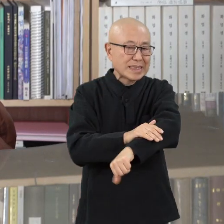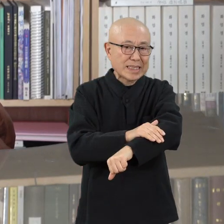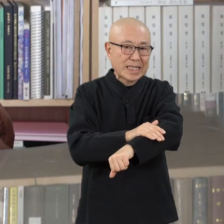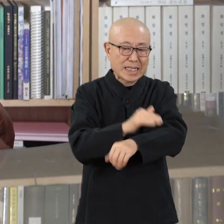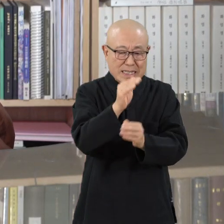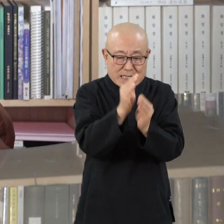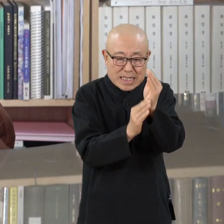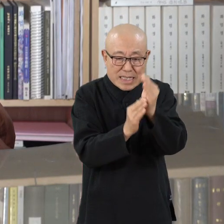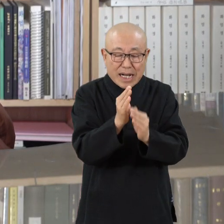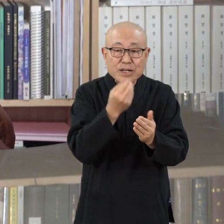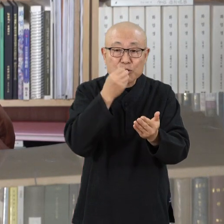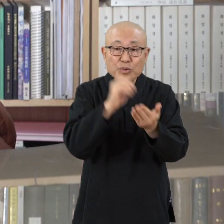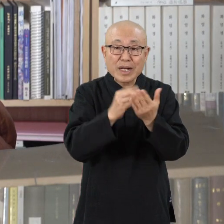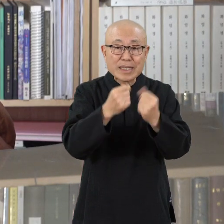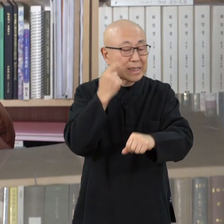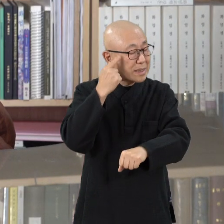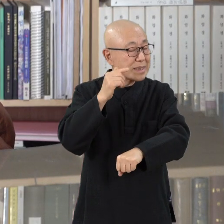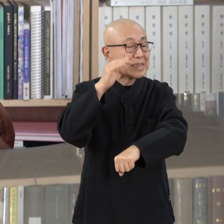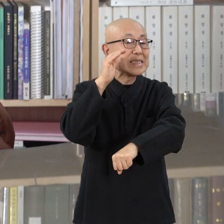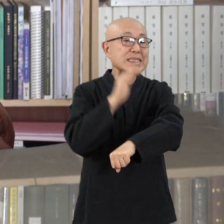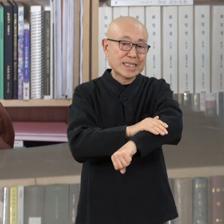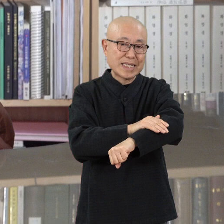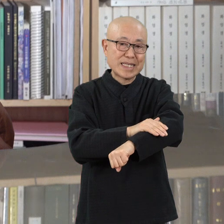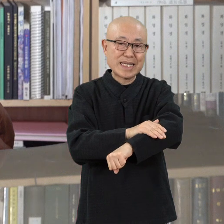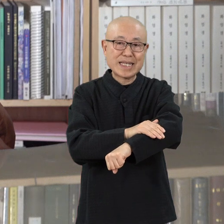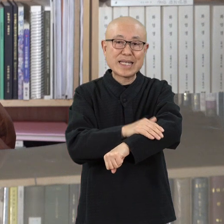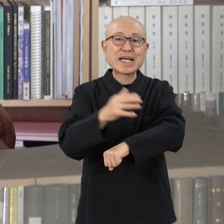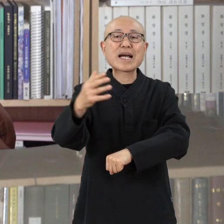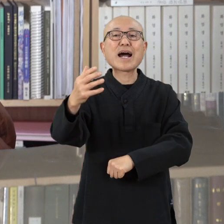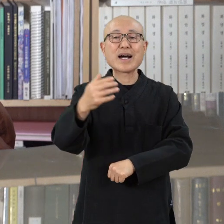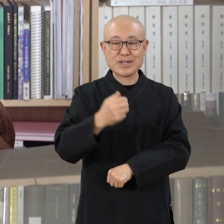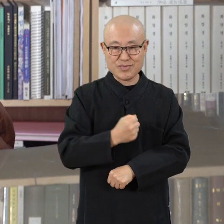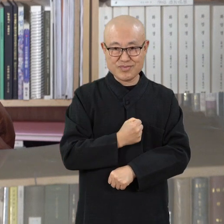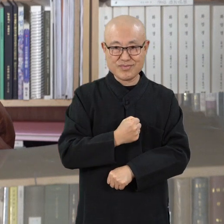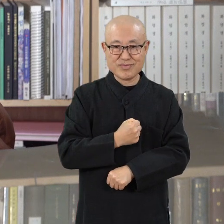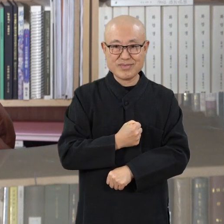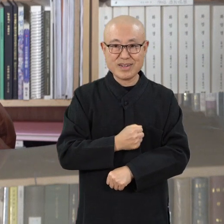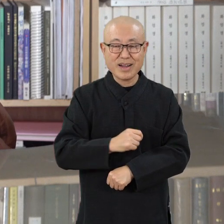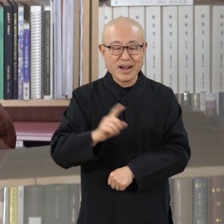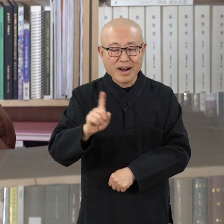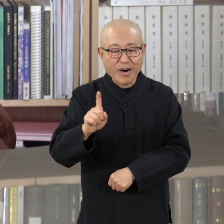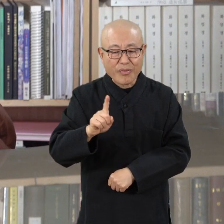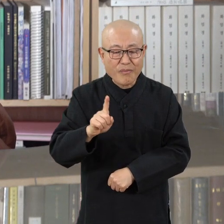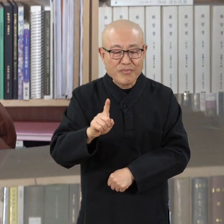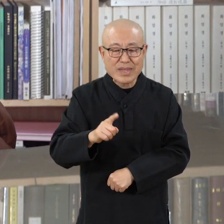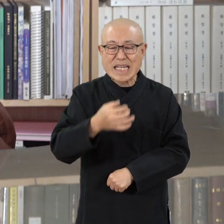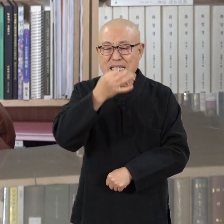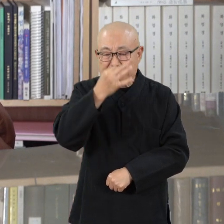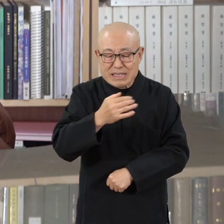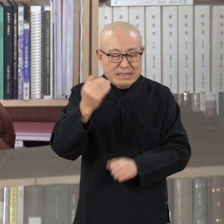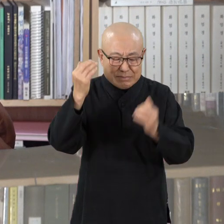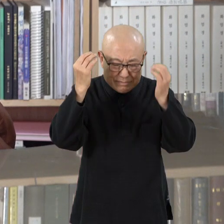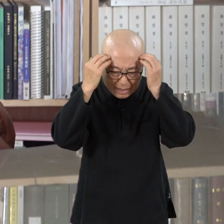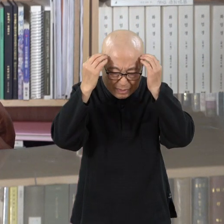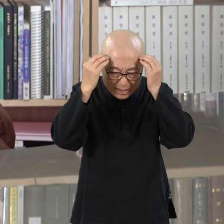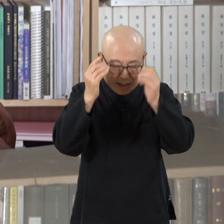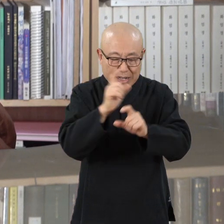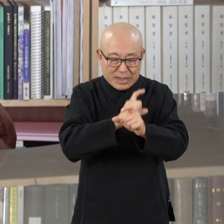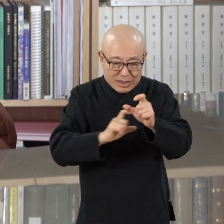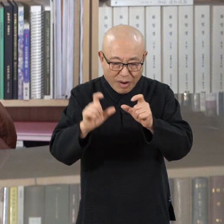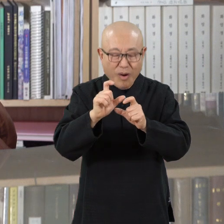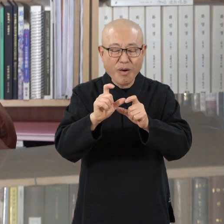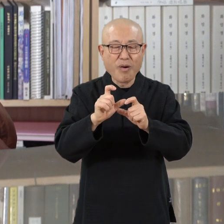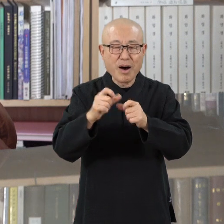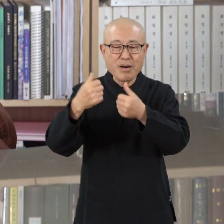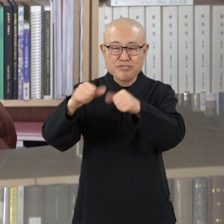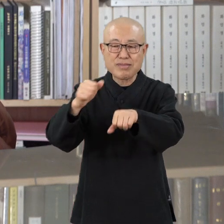금강은 지혜를 상징하죠. 금강과 같은 지혜로서 어떠한 단단한 것도 공덕은 더